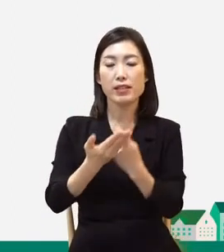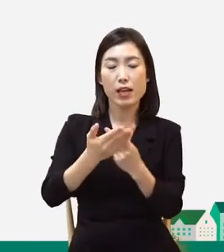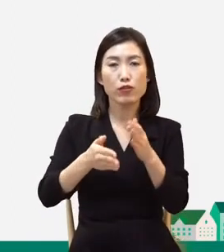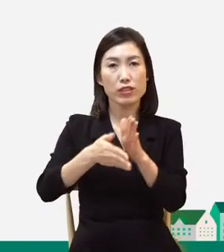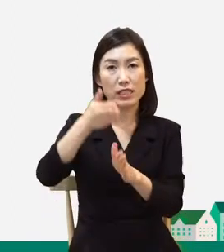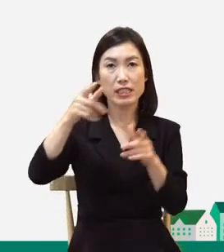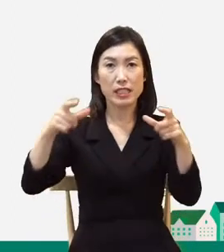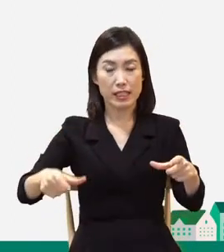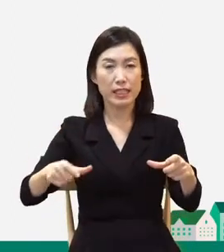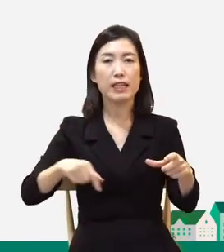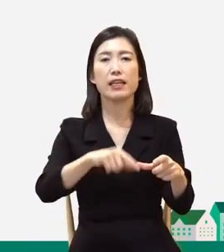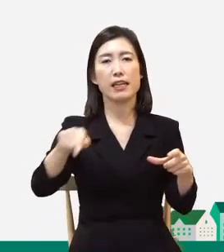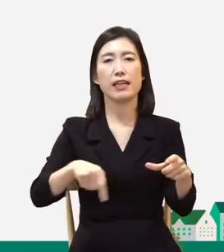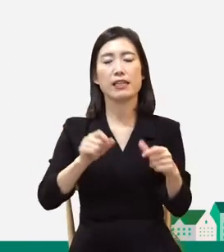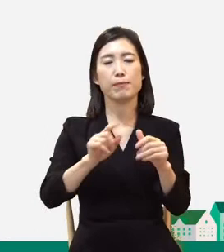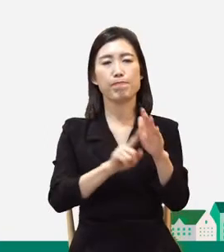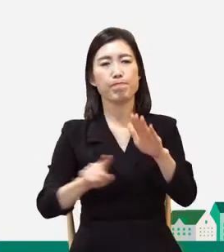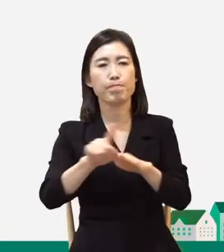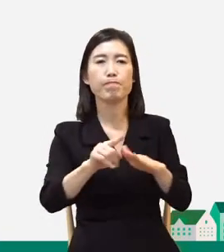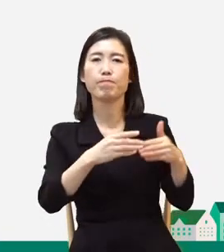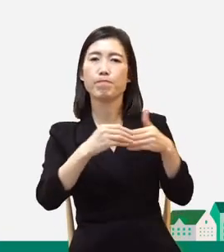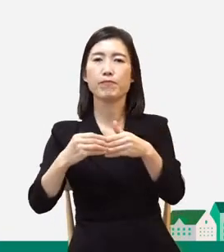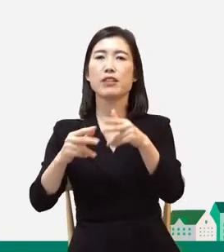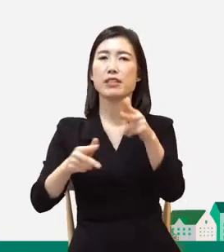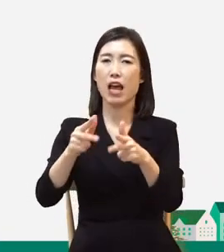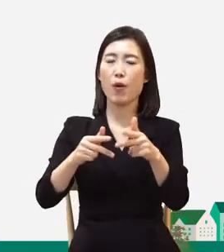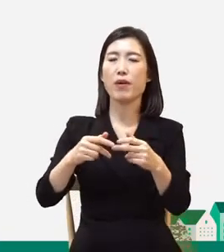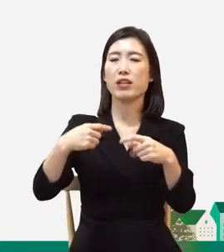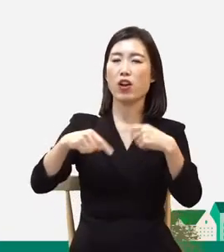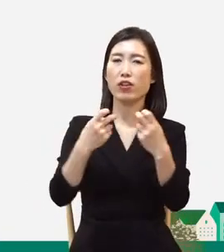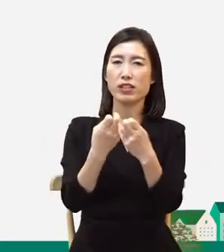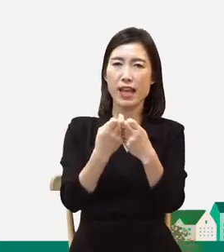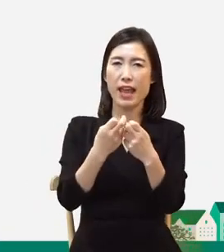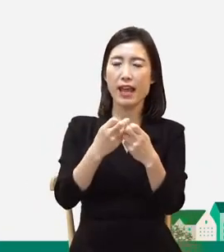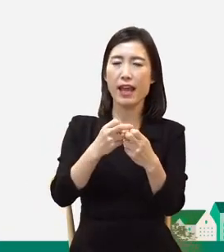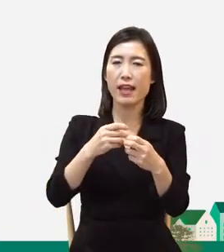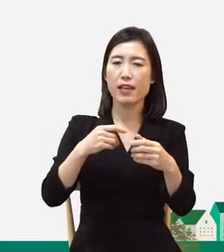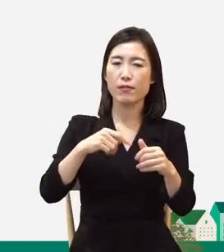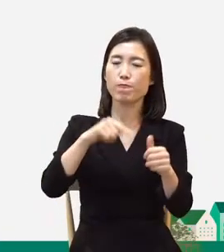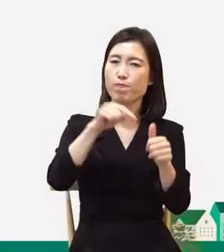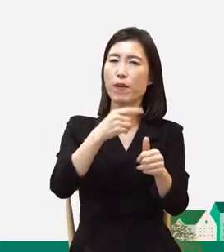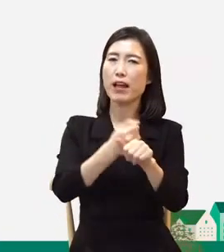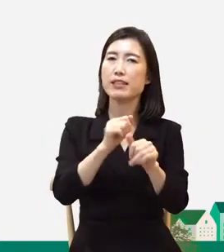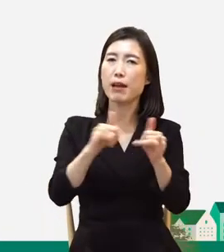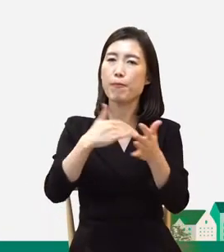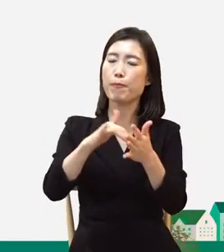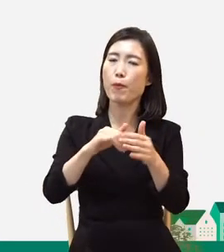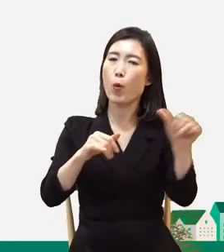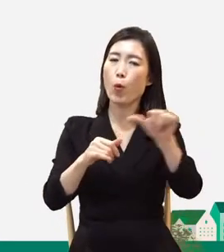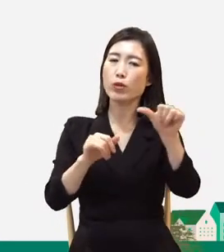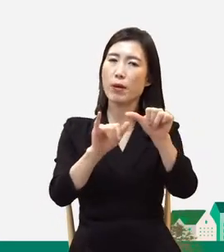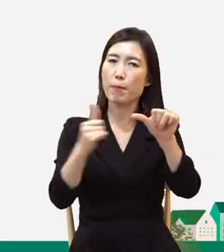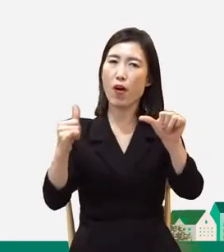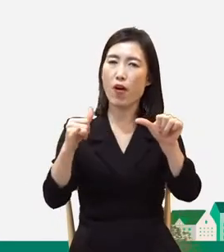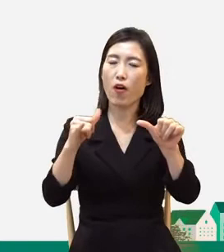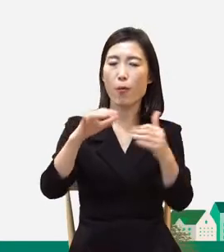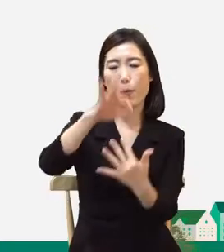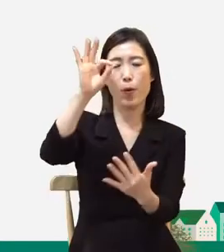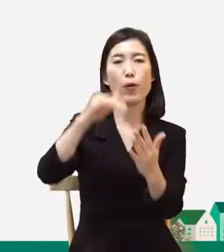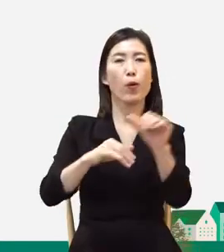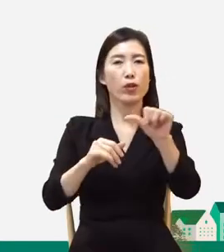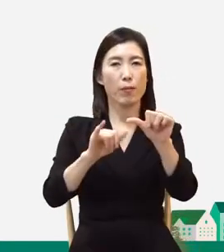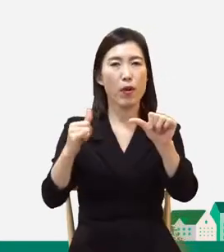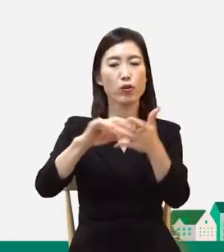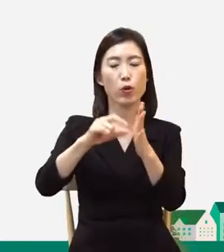제주시는 현재 선도사업에 있어가지고서의 정책 대상자는 지금 총 이제 5천여 명이 되고요. 저희가 이